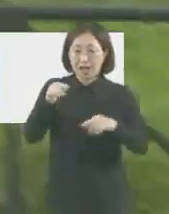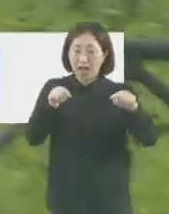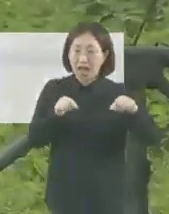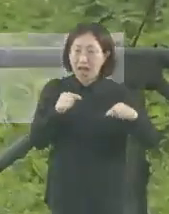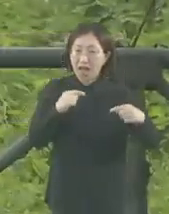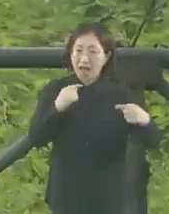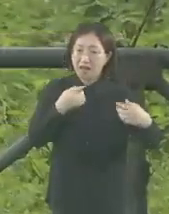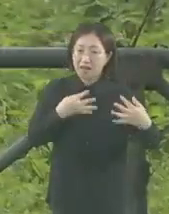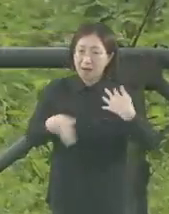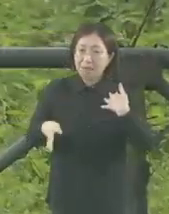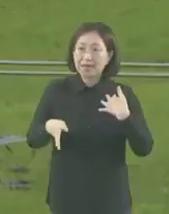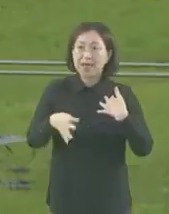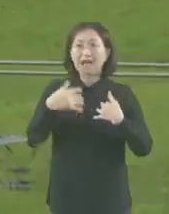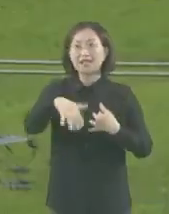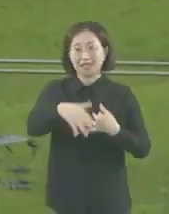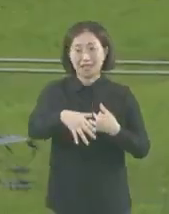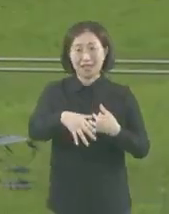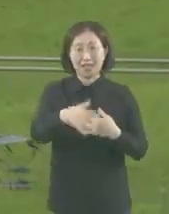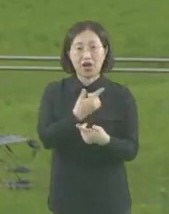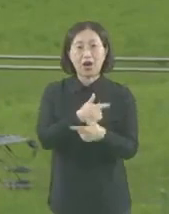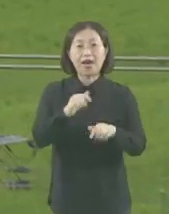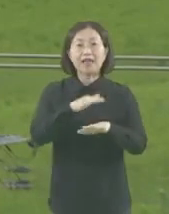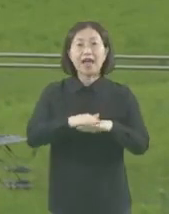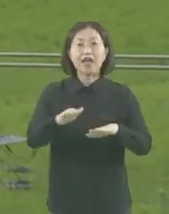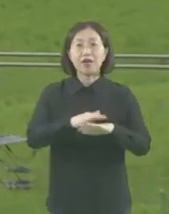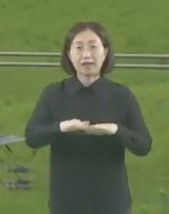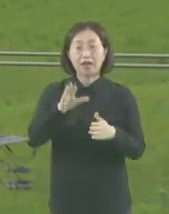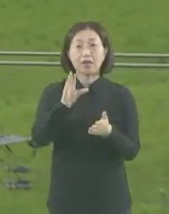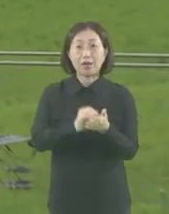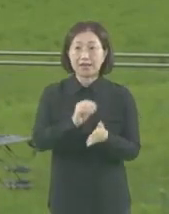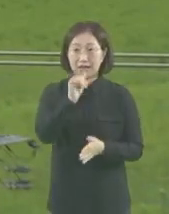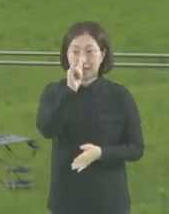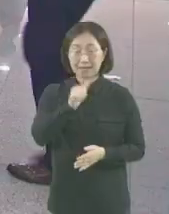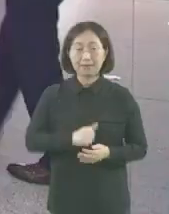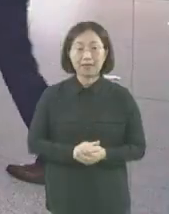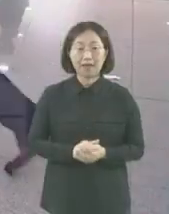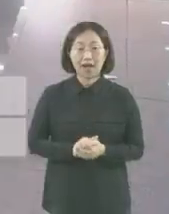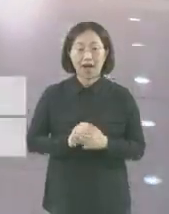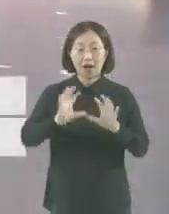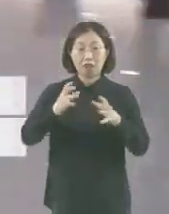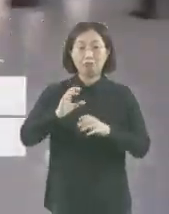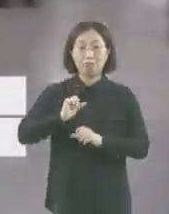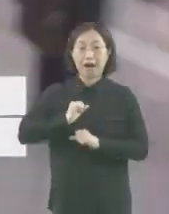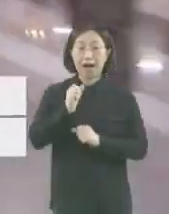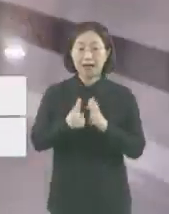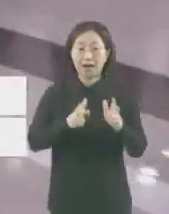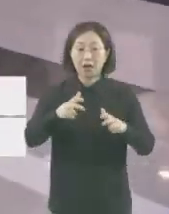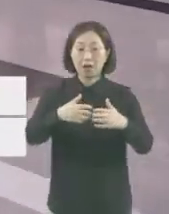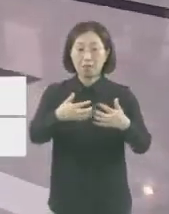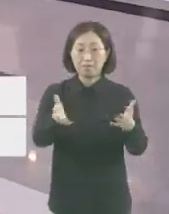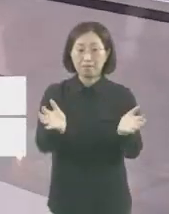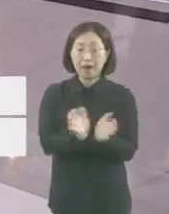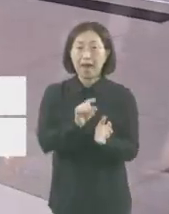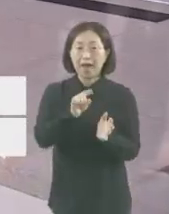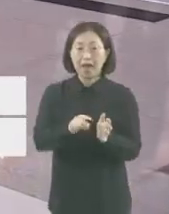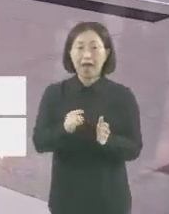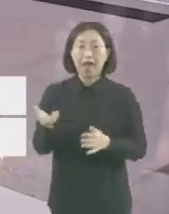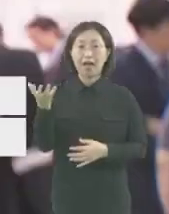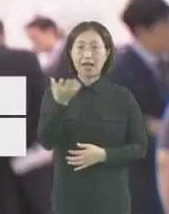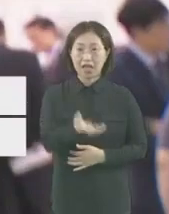등은 풀어야 할 과제로 남아 있습니다. 국방산업의 컨트롤타워인 방위사업청 조기 이전을